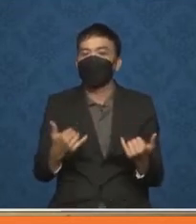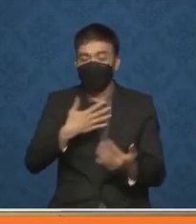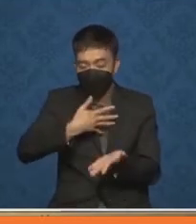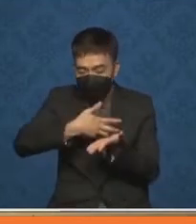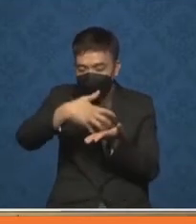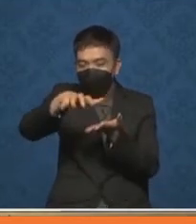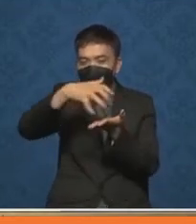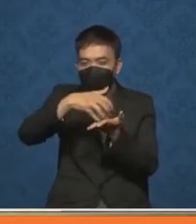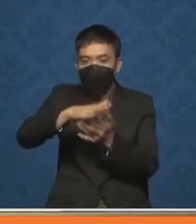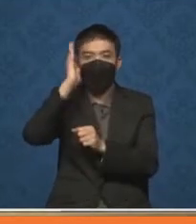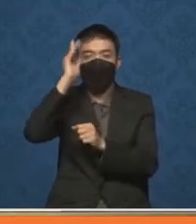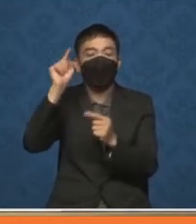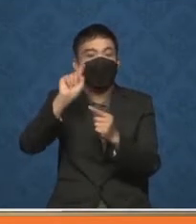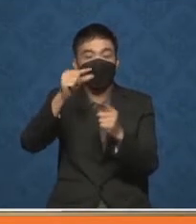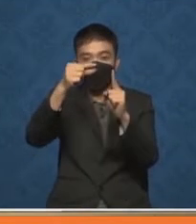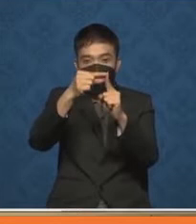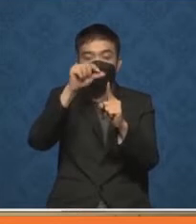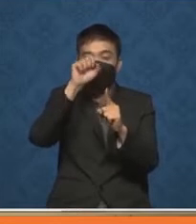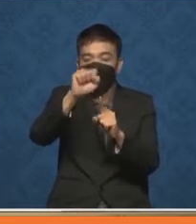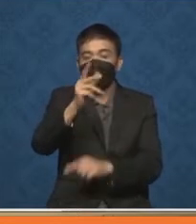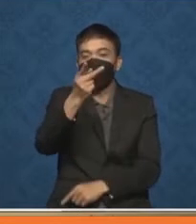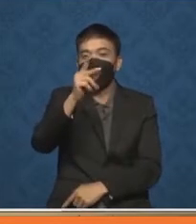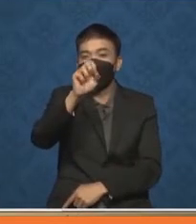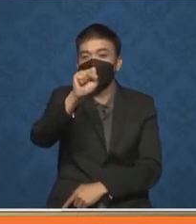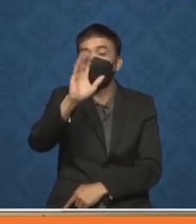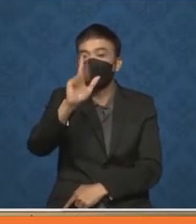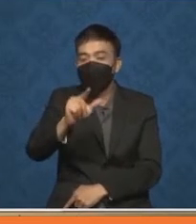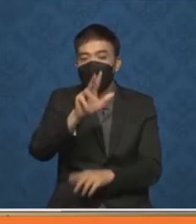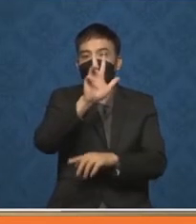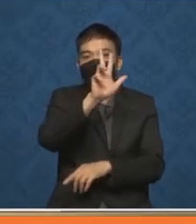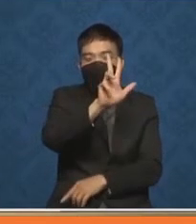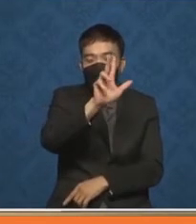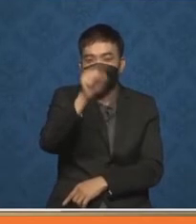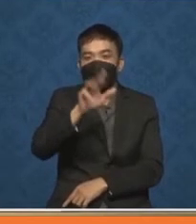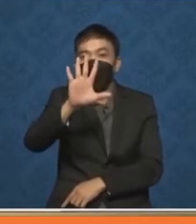สิ่งที่ผมจะพูดก็คือคำสั่งคสช.ที่3/58